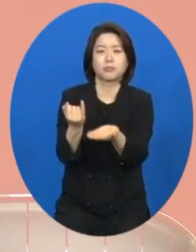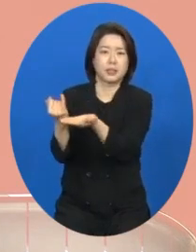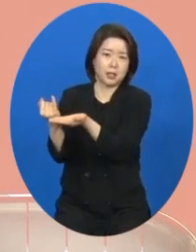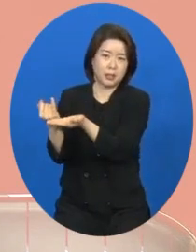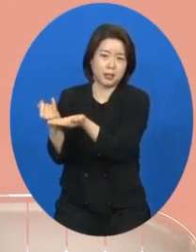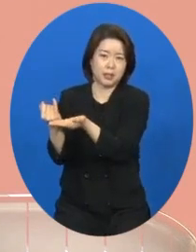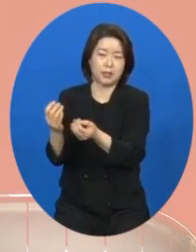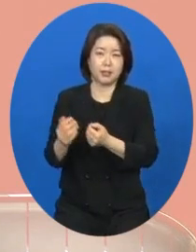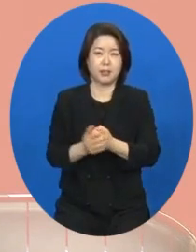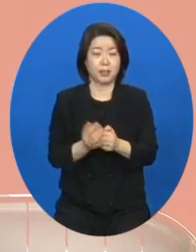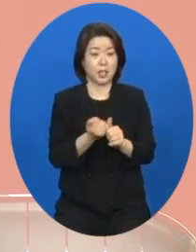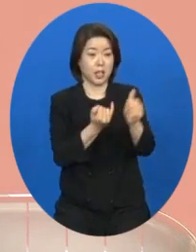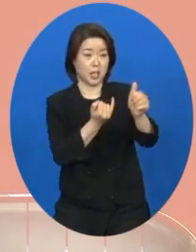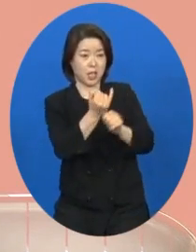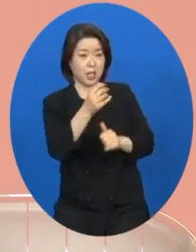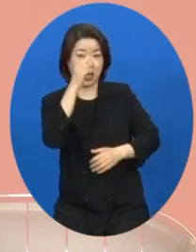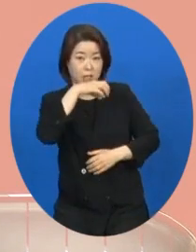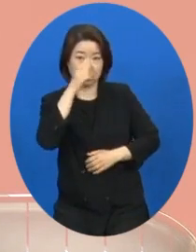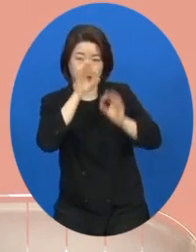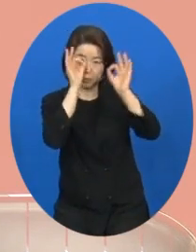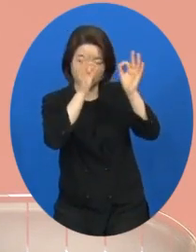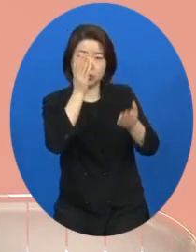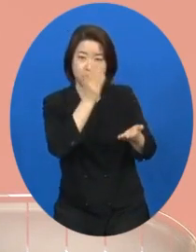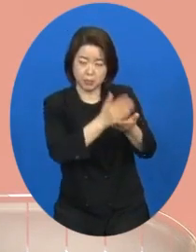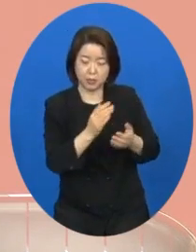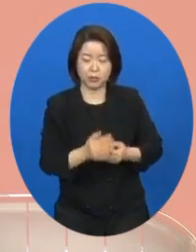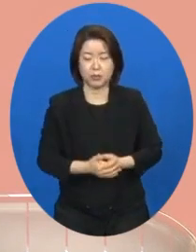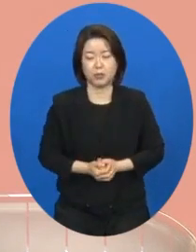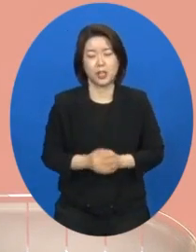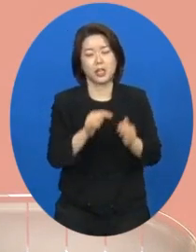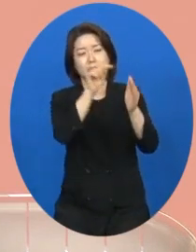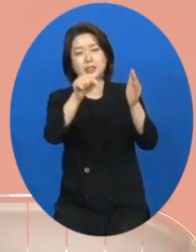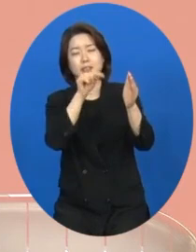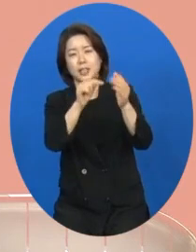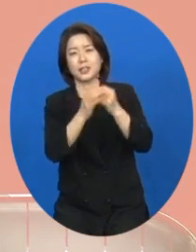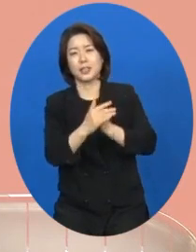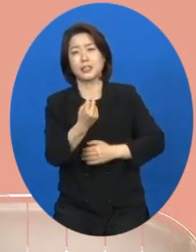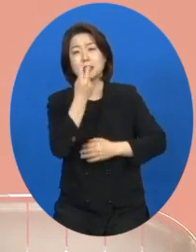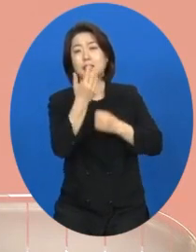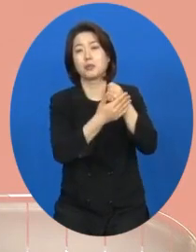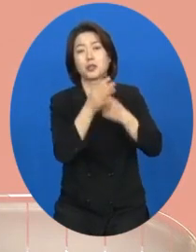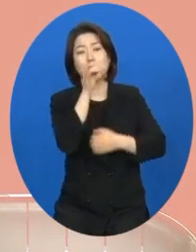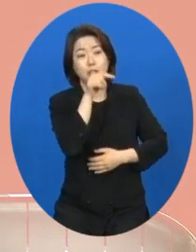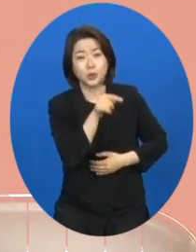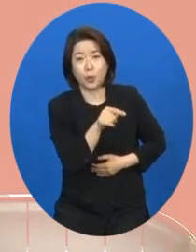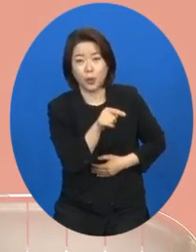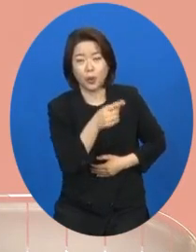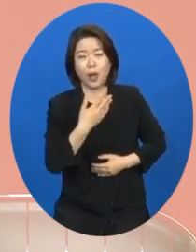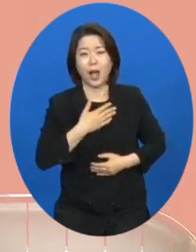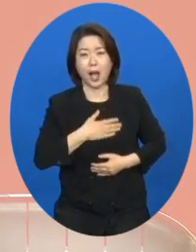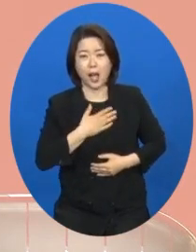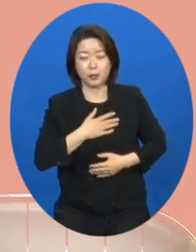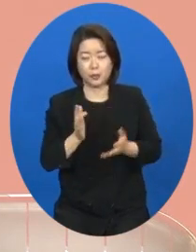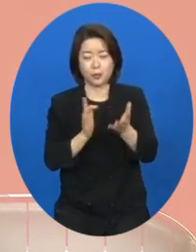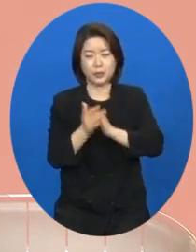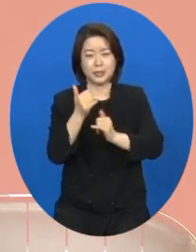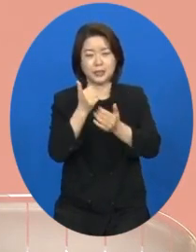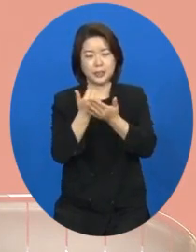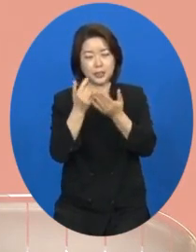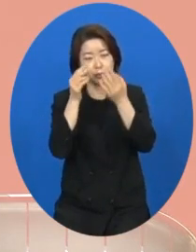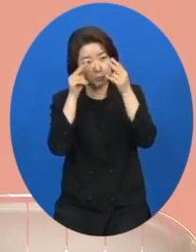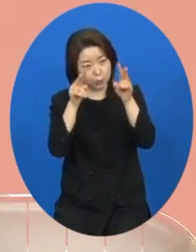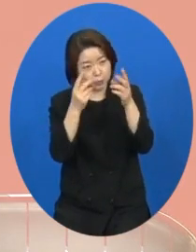남편으로 그저 아내로 보는 거하고 그 안에 생명의 은혜가 있음을 알고 예수님을